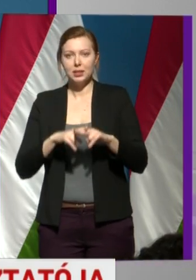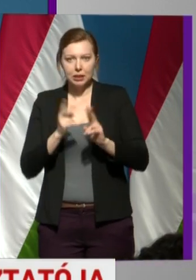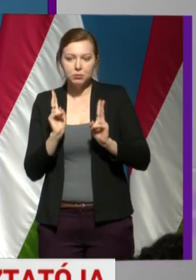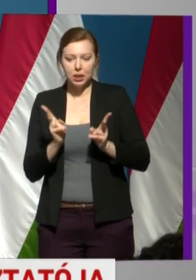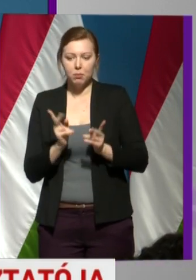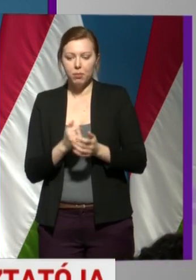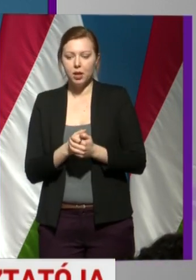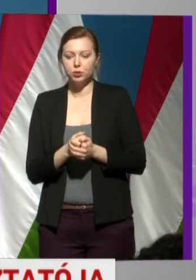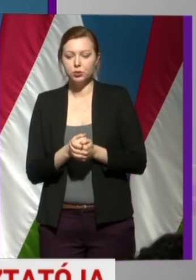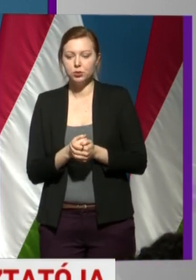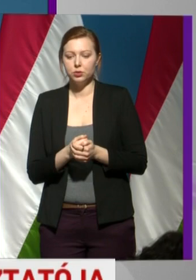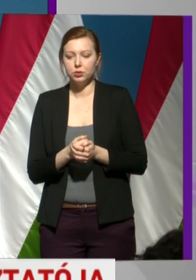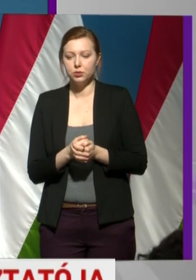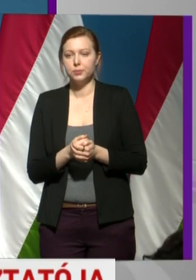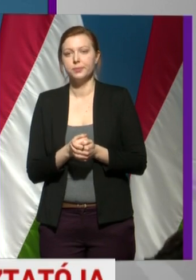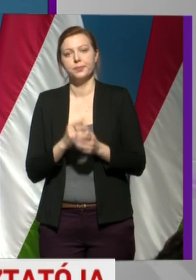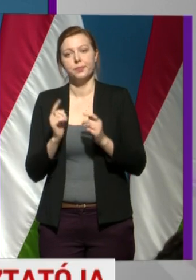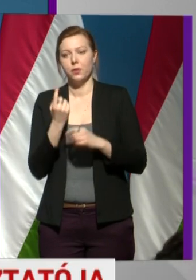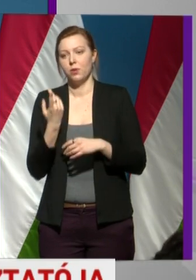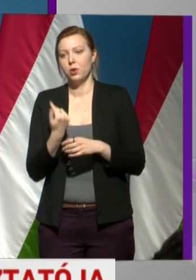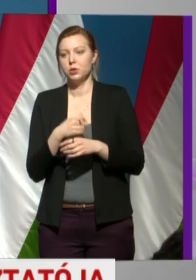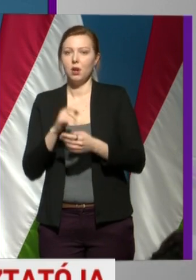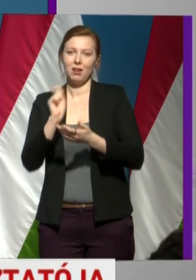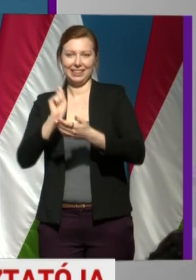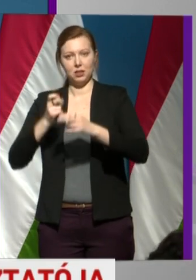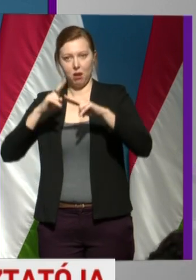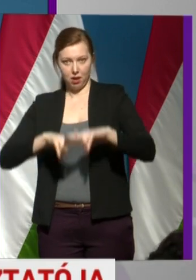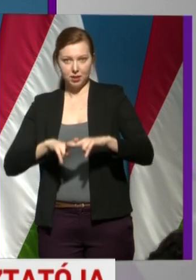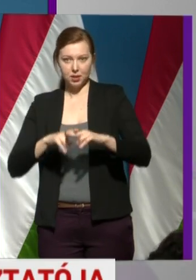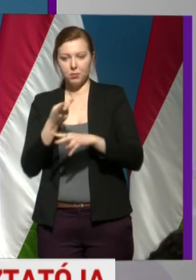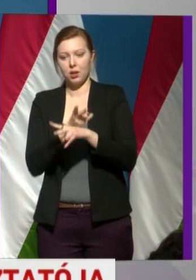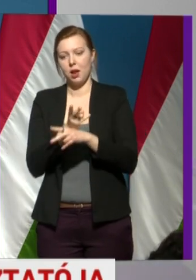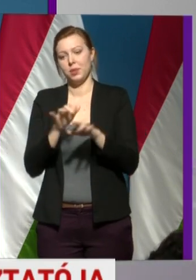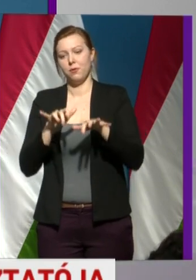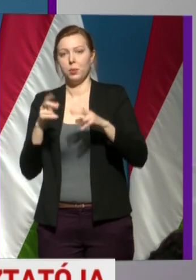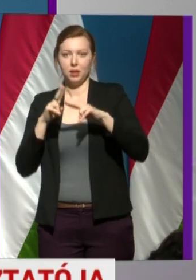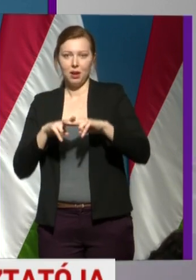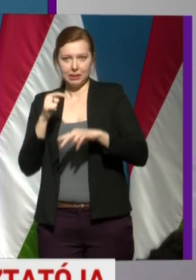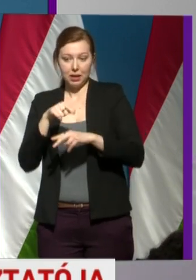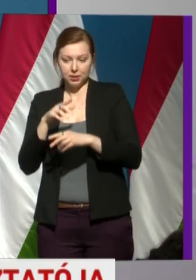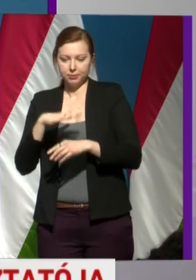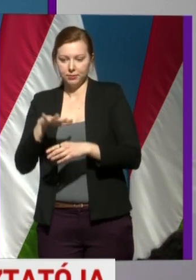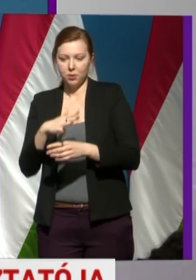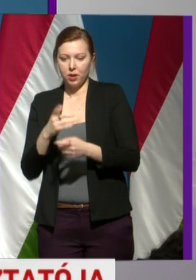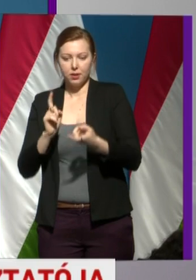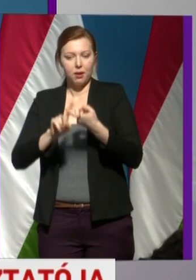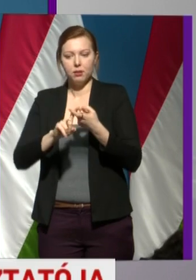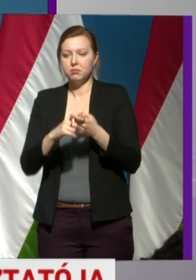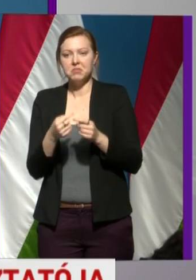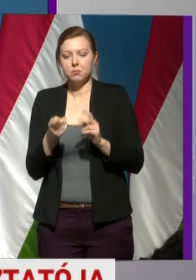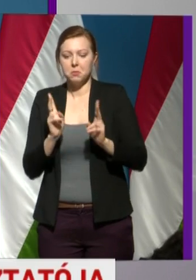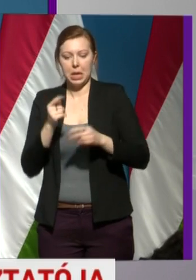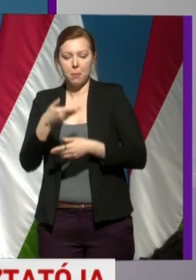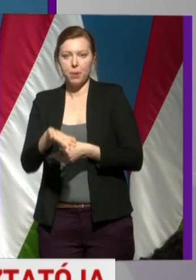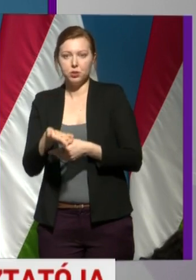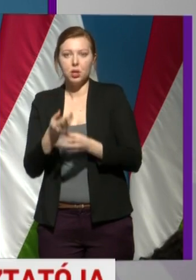képesek arra, különösen a Kréta rendszert, ami az állami informatikai rendszer ezen a téren, kifejezetten képesnek tartjuk arra,